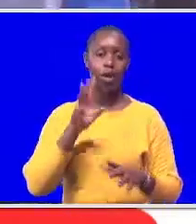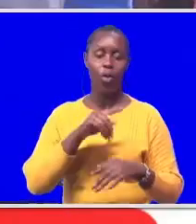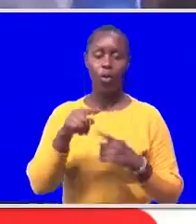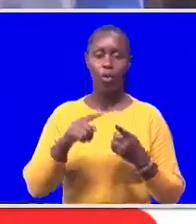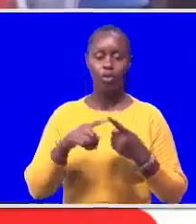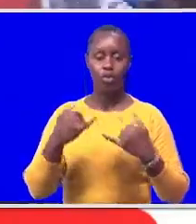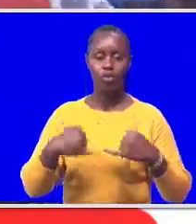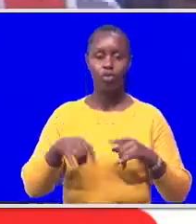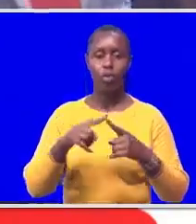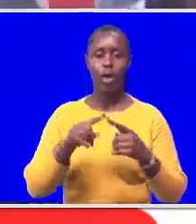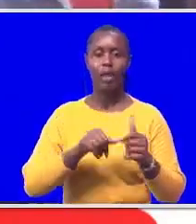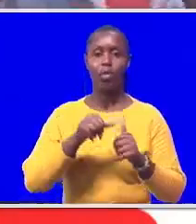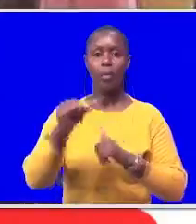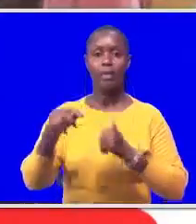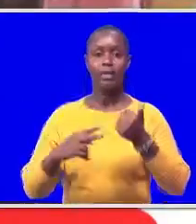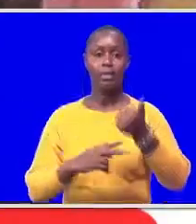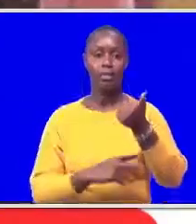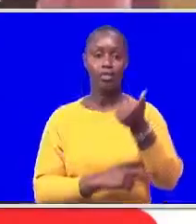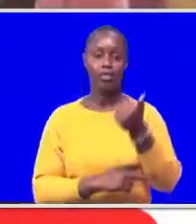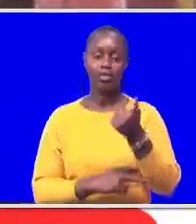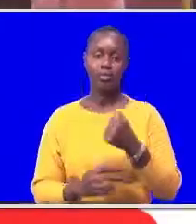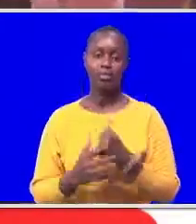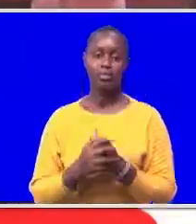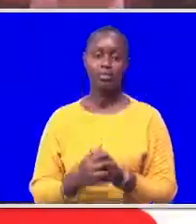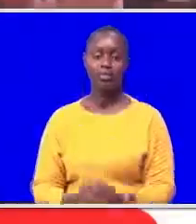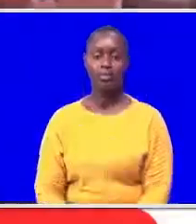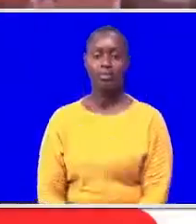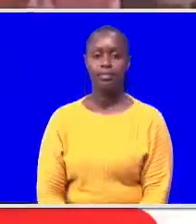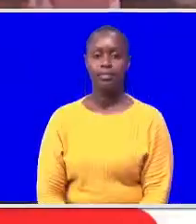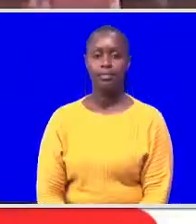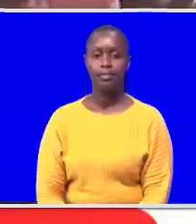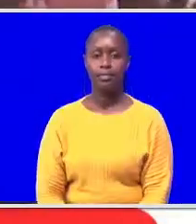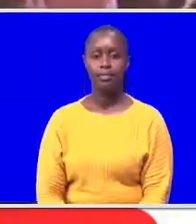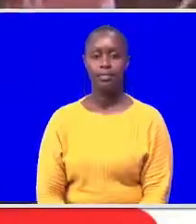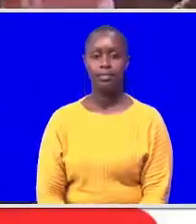maji. Chichi, Josephine TV 47.